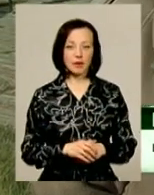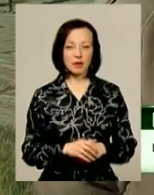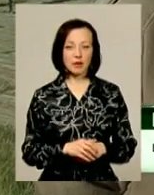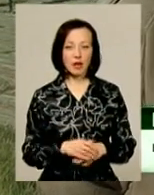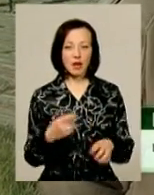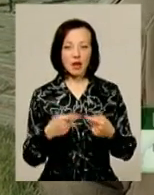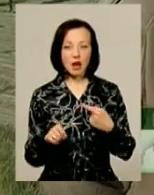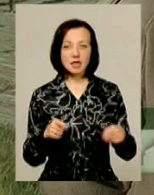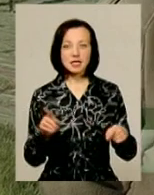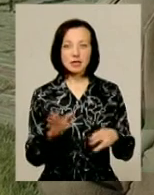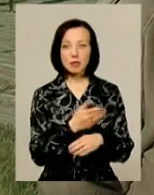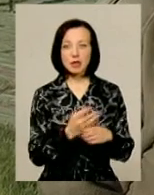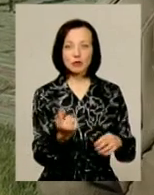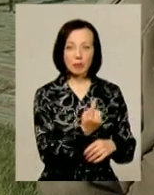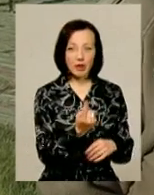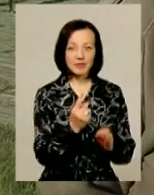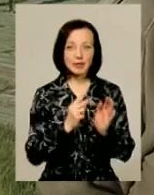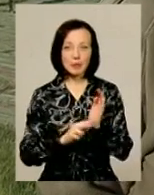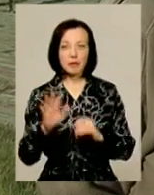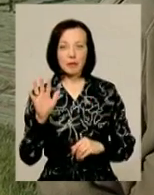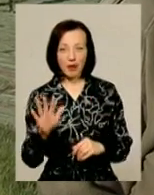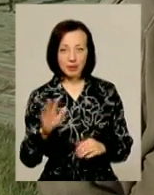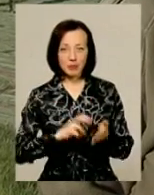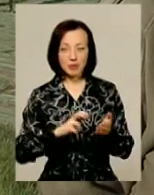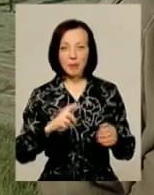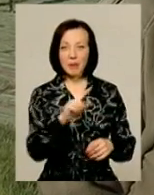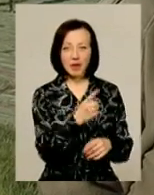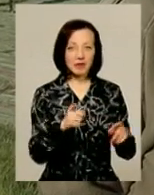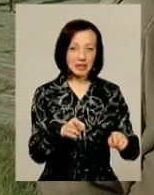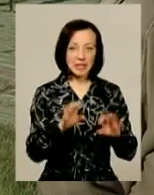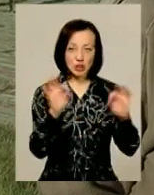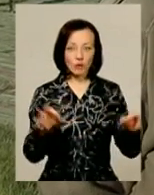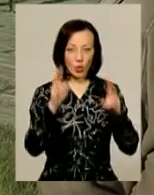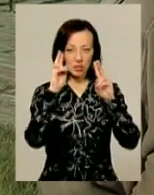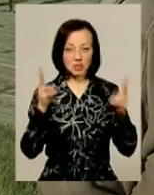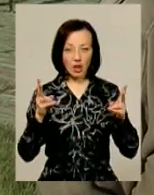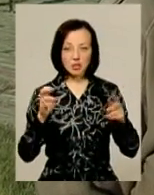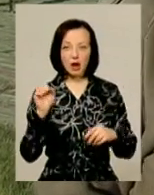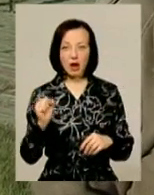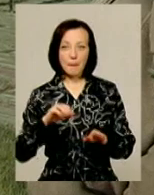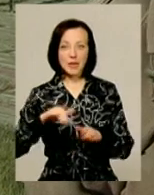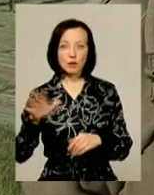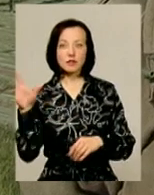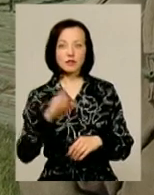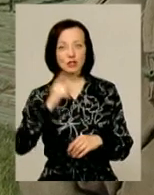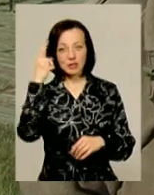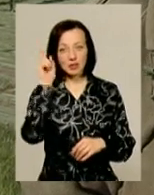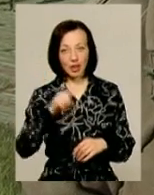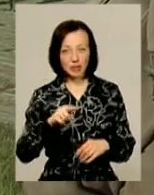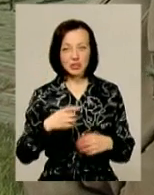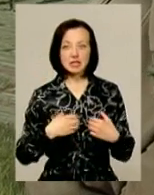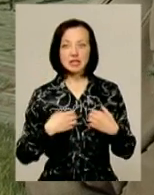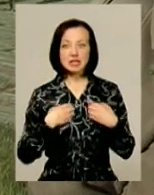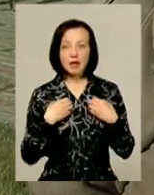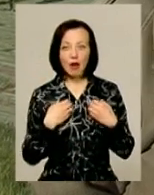Різниця між першим і 75-м – перший ти не знаєш нічого, потім ти знаєш все.